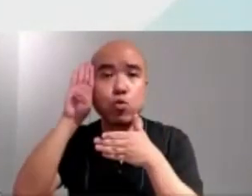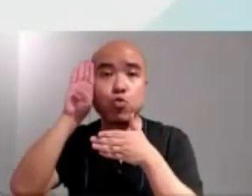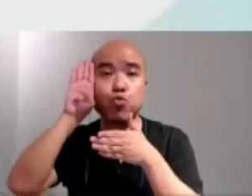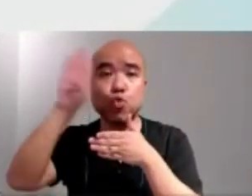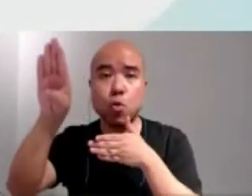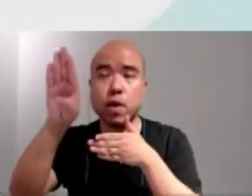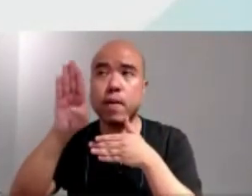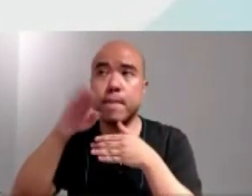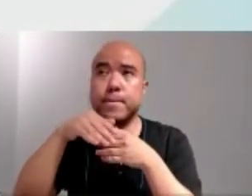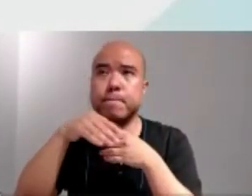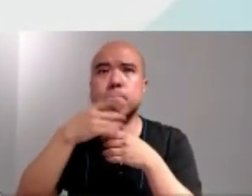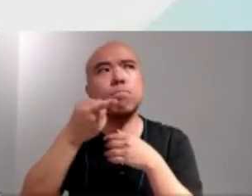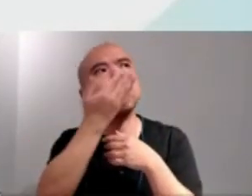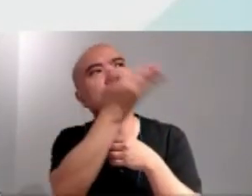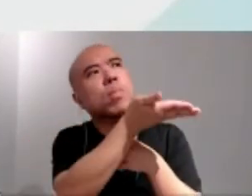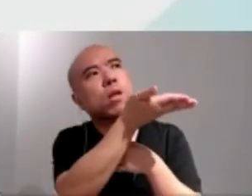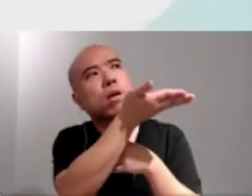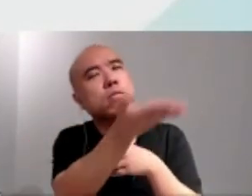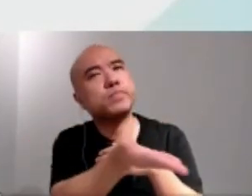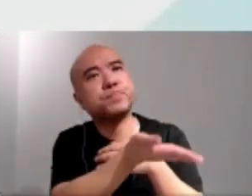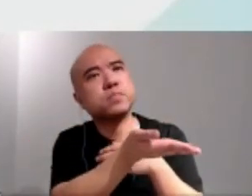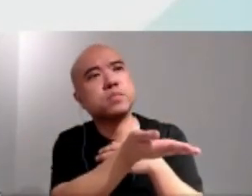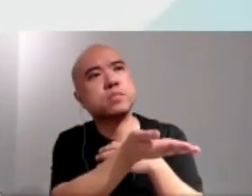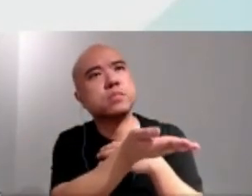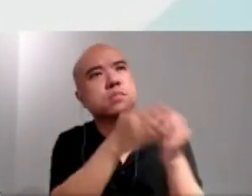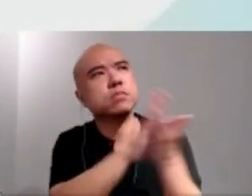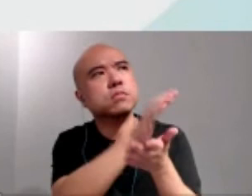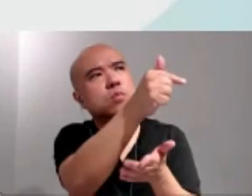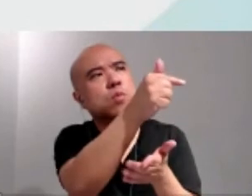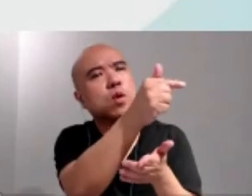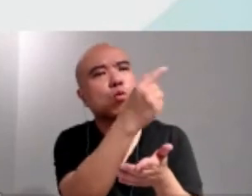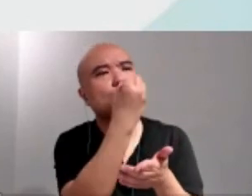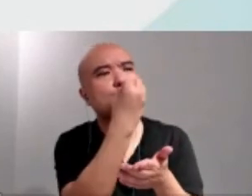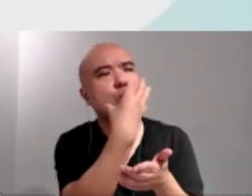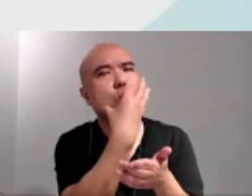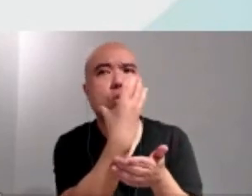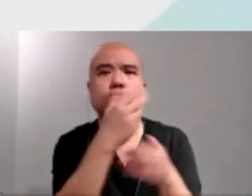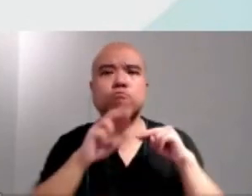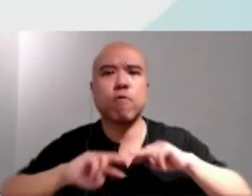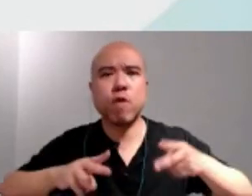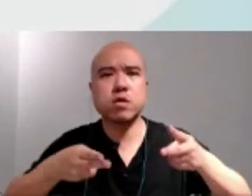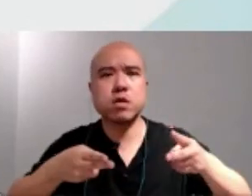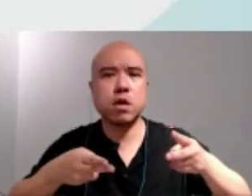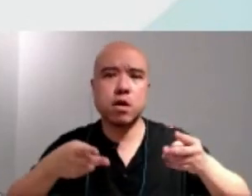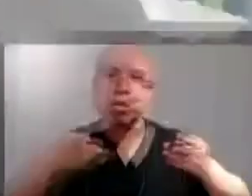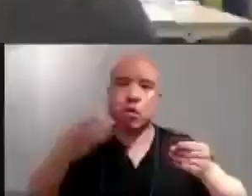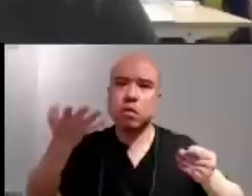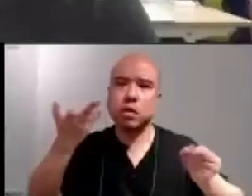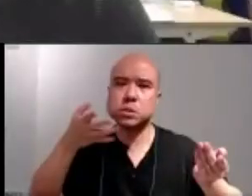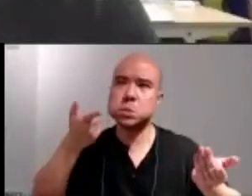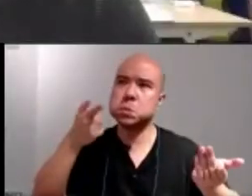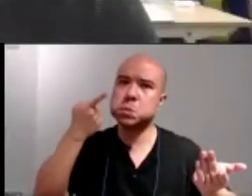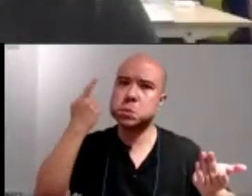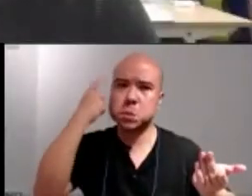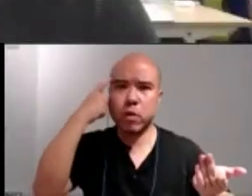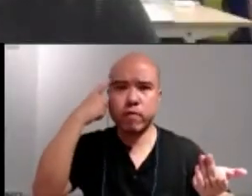嘅。咁或者你哋即係對嚟緊十年嘅香港或者發展上面，會有啲咩嘅特別睇法咧？喺呢個新常態